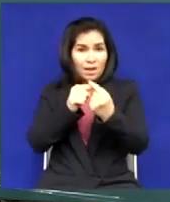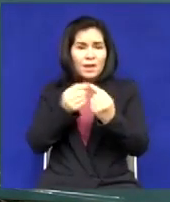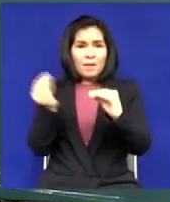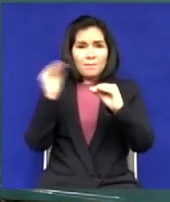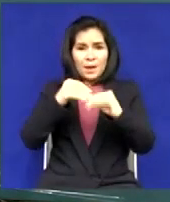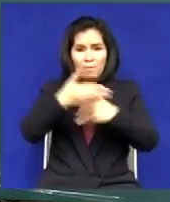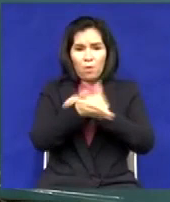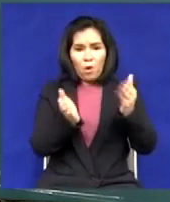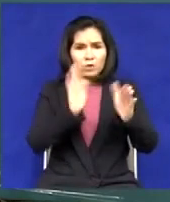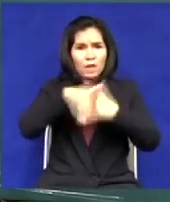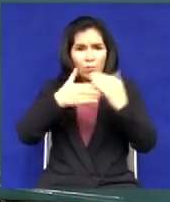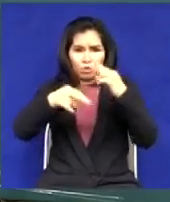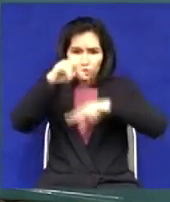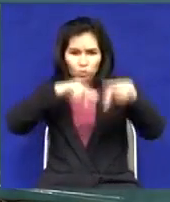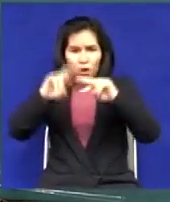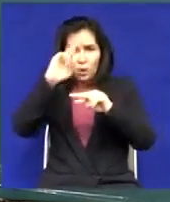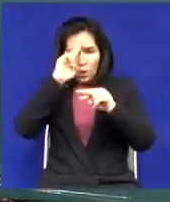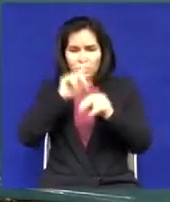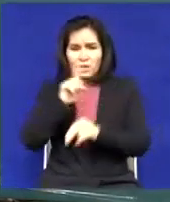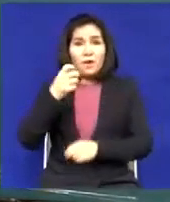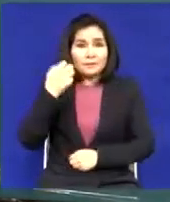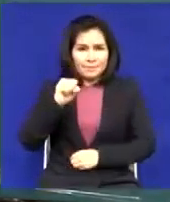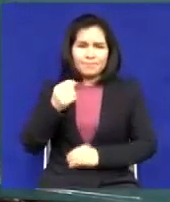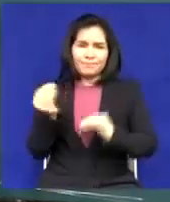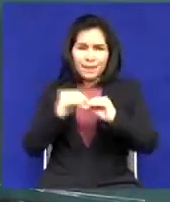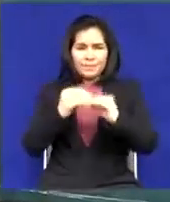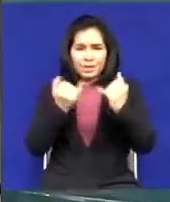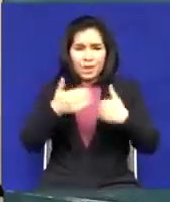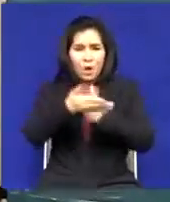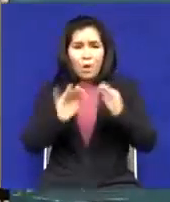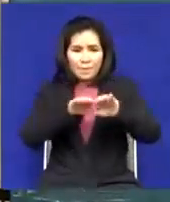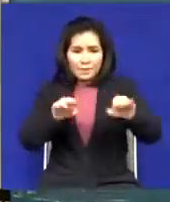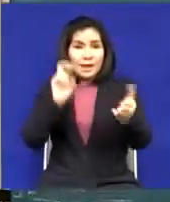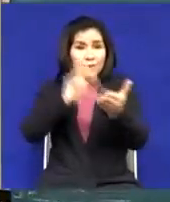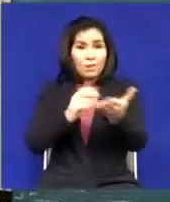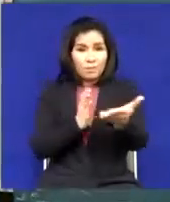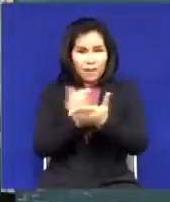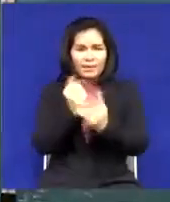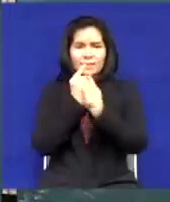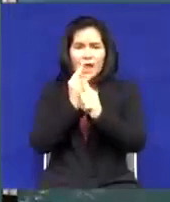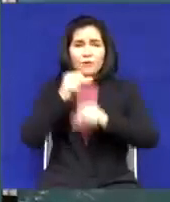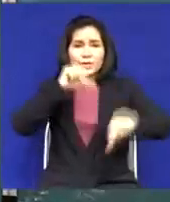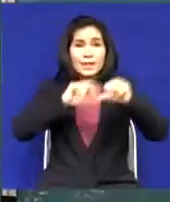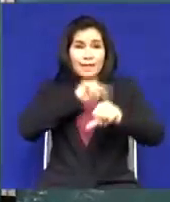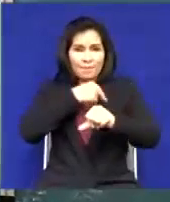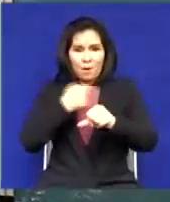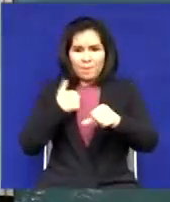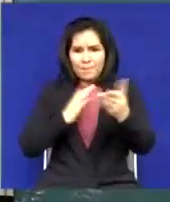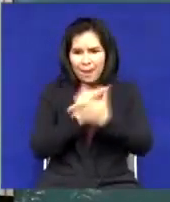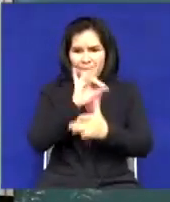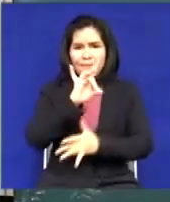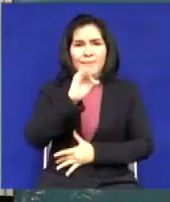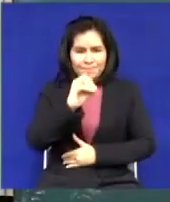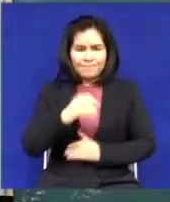ห้องแลบนะครับขณะนี้เรามีห้องบริการที่ผ่านการรับรองมาตรฐานของกรมวิชาการแพทย์แล้ว80ห้องปฏิบัติการถ